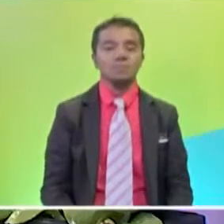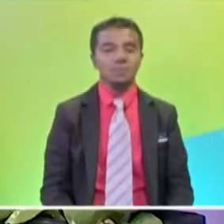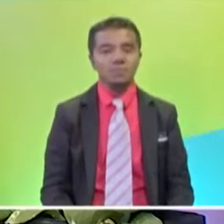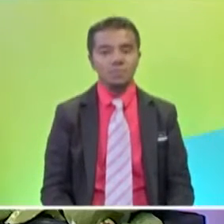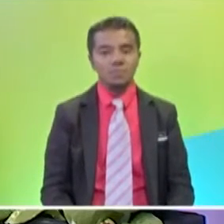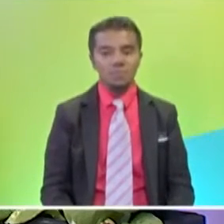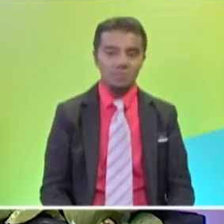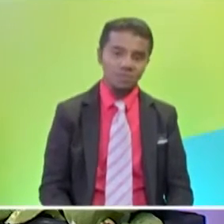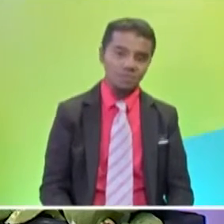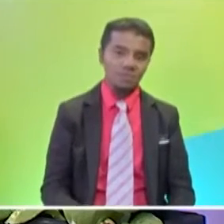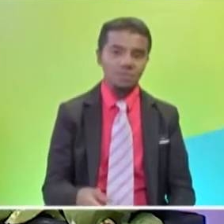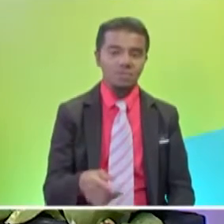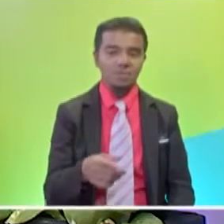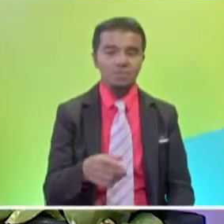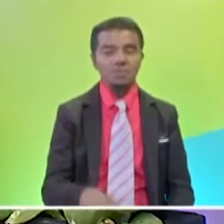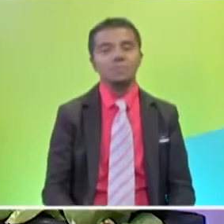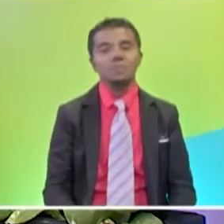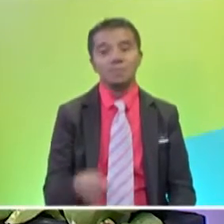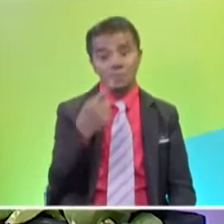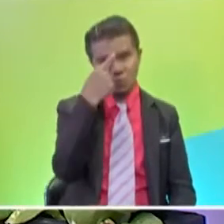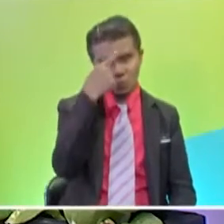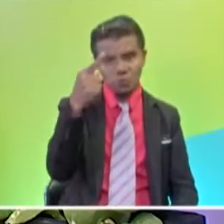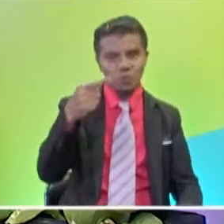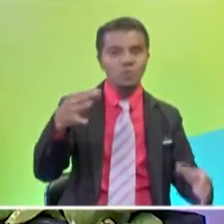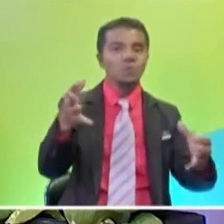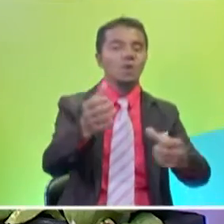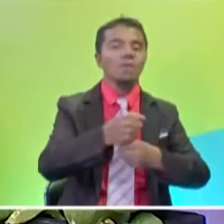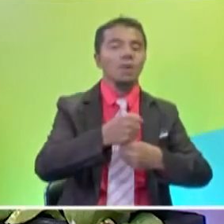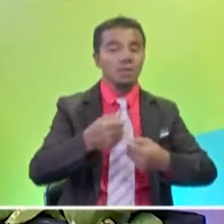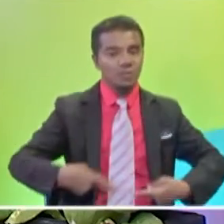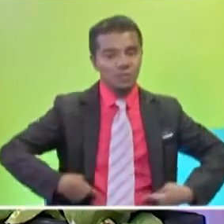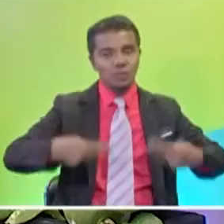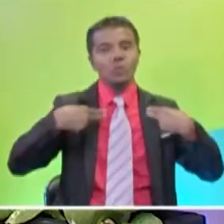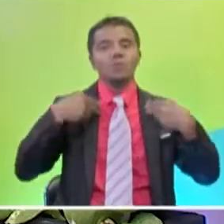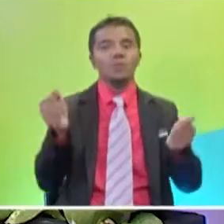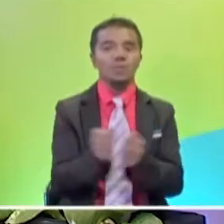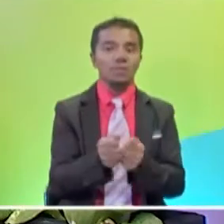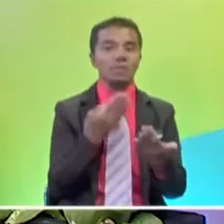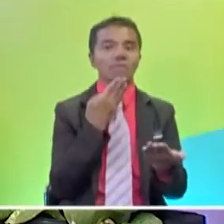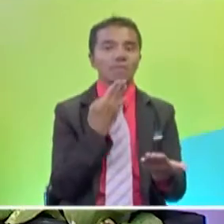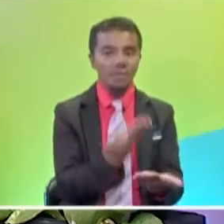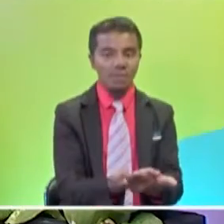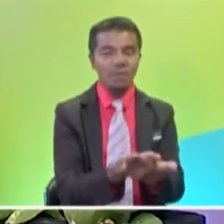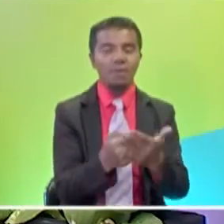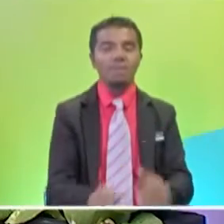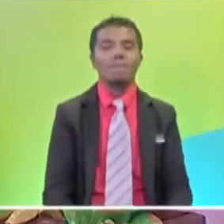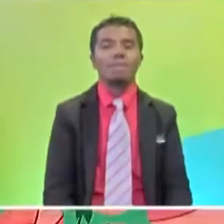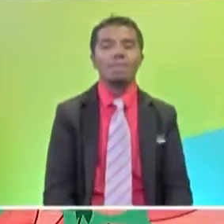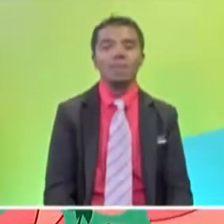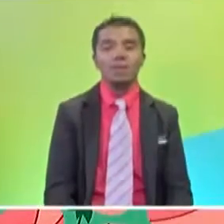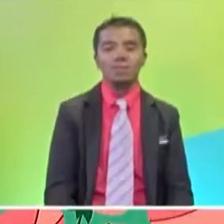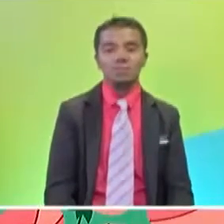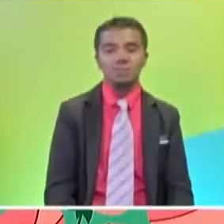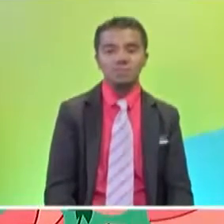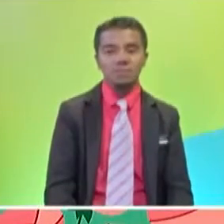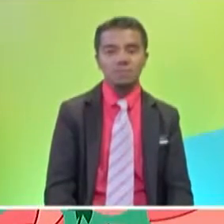hidupkan. Supaya kalau tebal nanti dia nak hidup susah. Okey. Dan kita jarak di antara